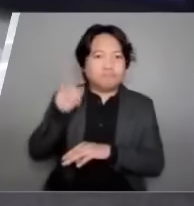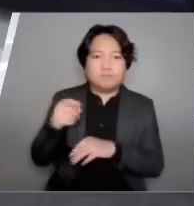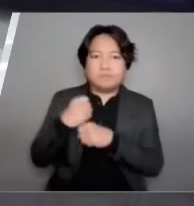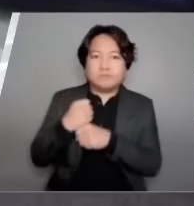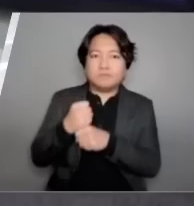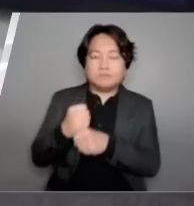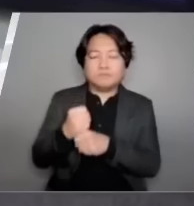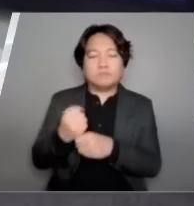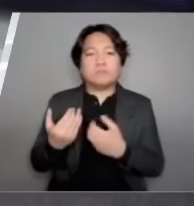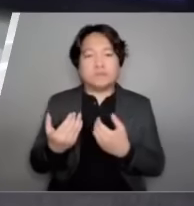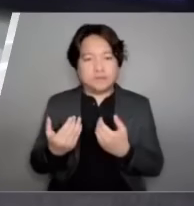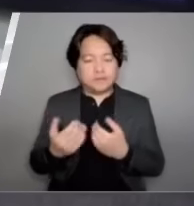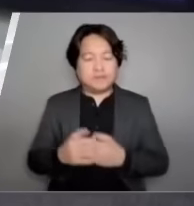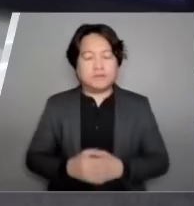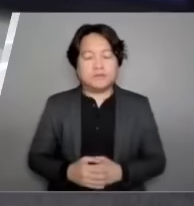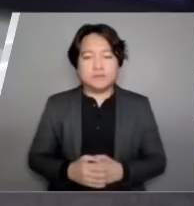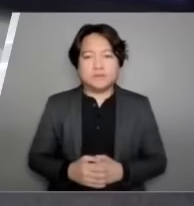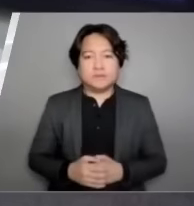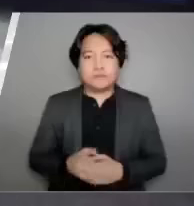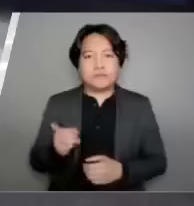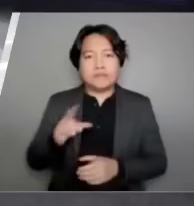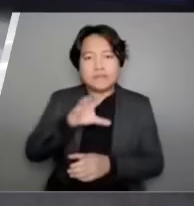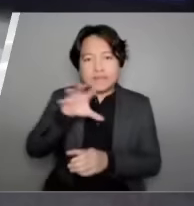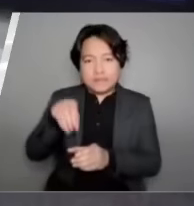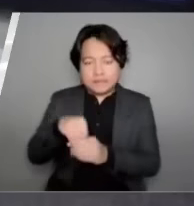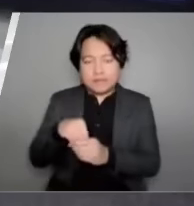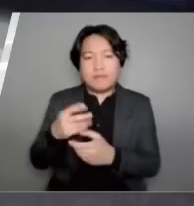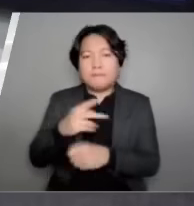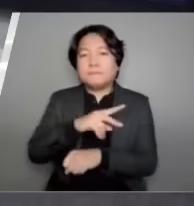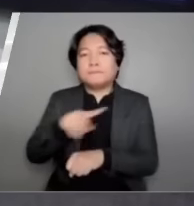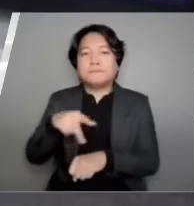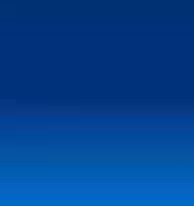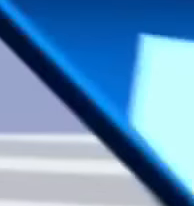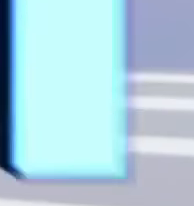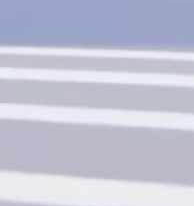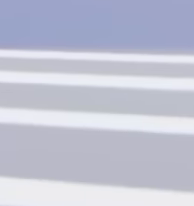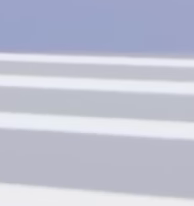sa ilang bansa, kabilang ang Pilipinas. Saksi si Rafi Tima.